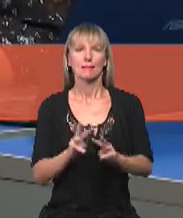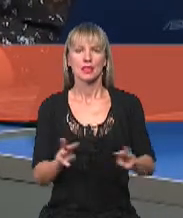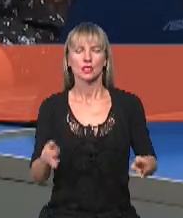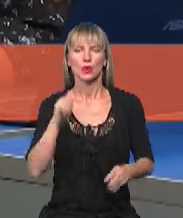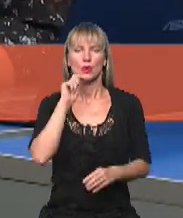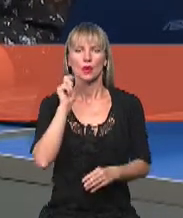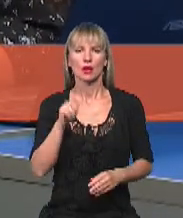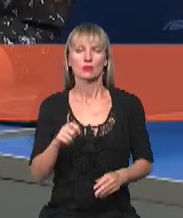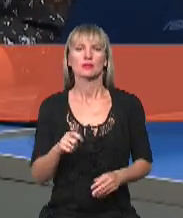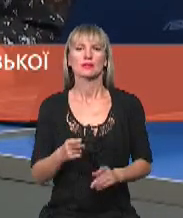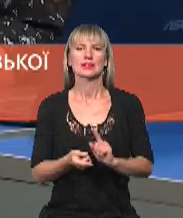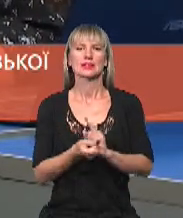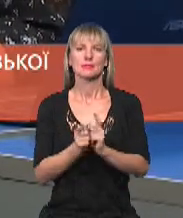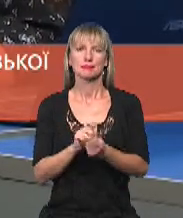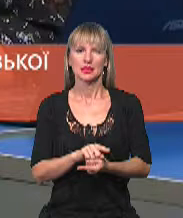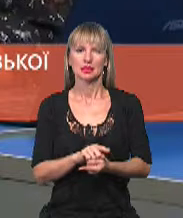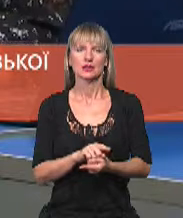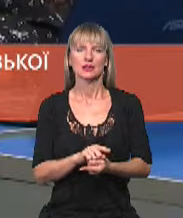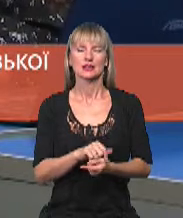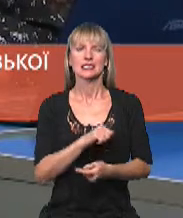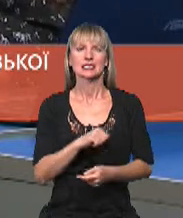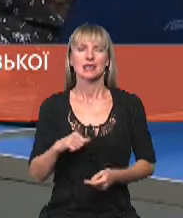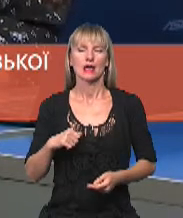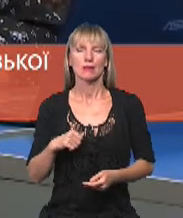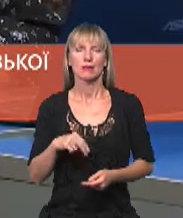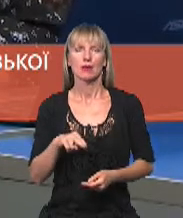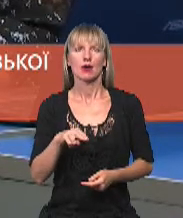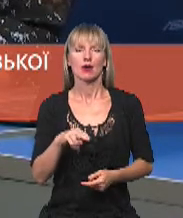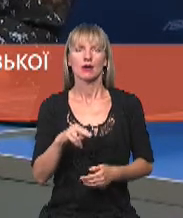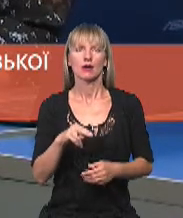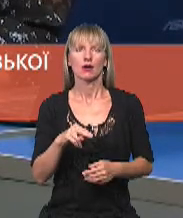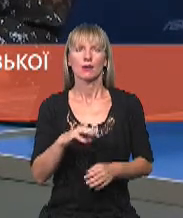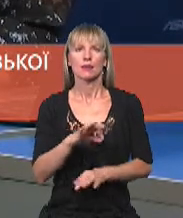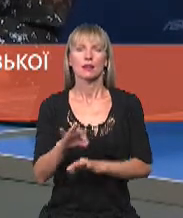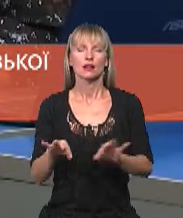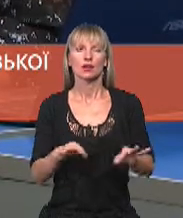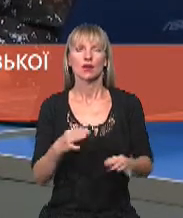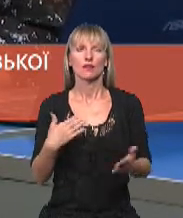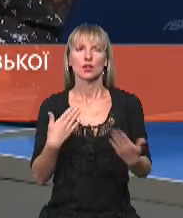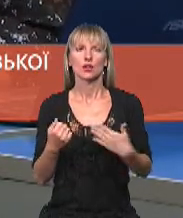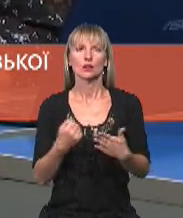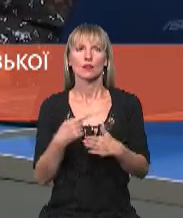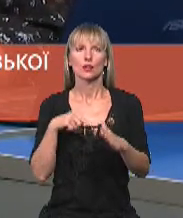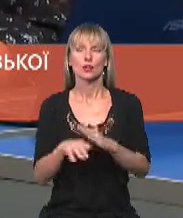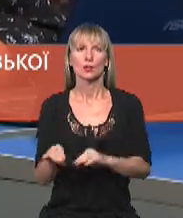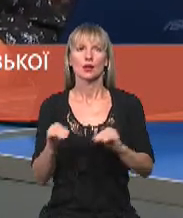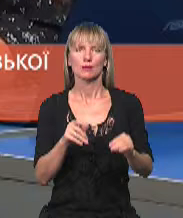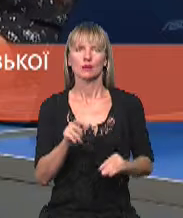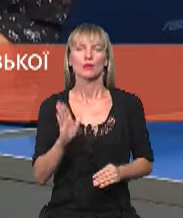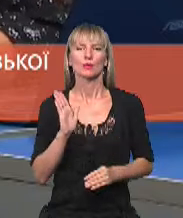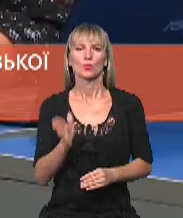нарешті зміниться сама парадигма відношення до внутрішньопереміщених осіб, і